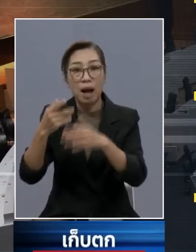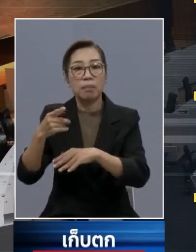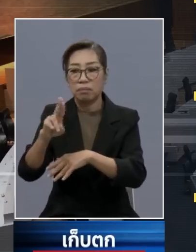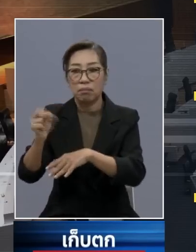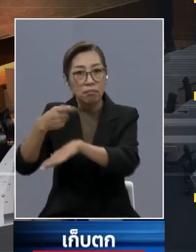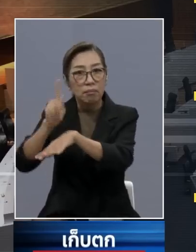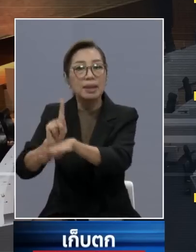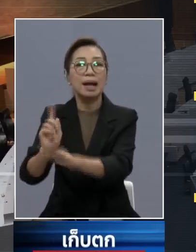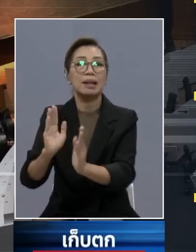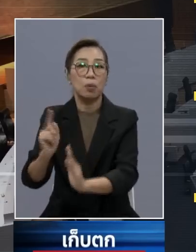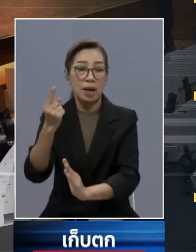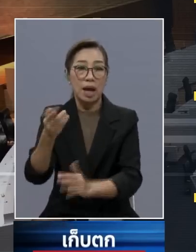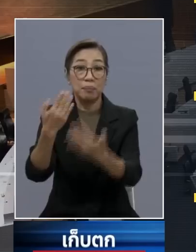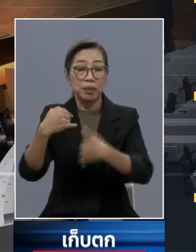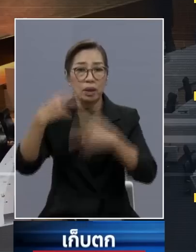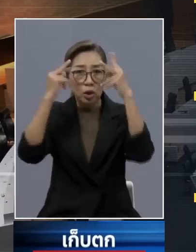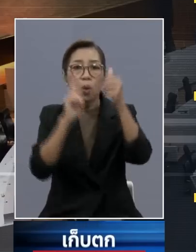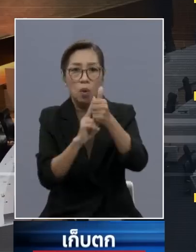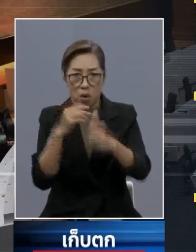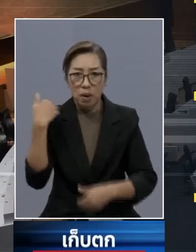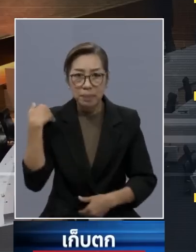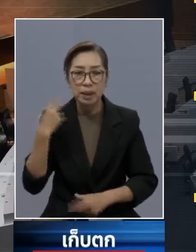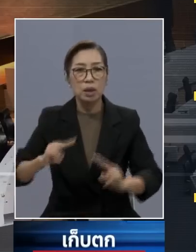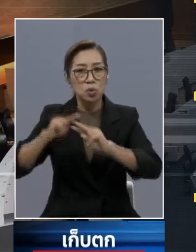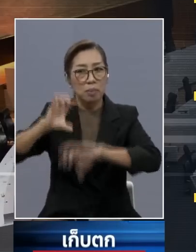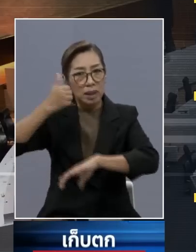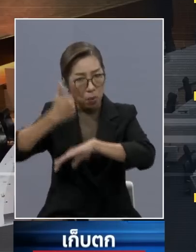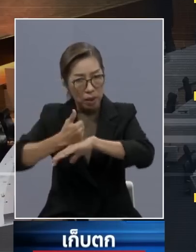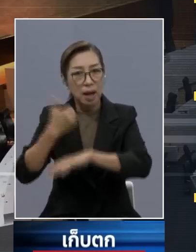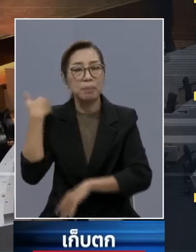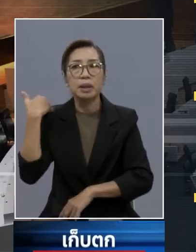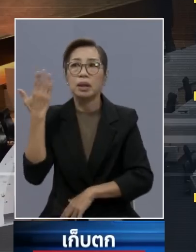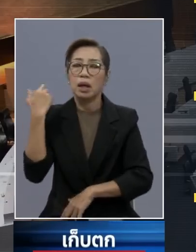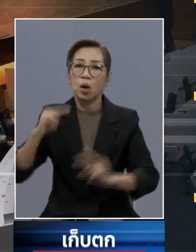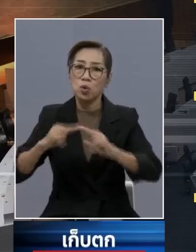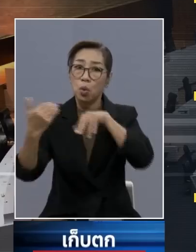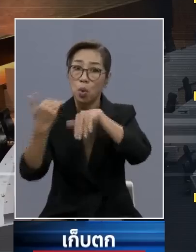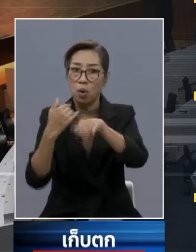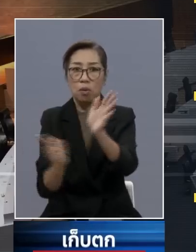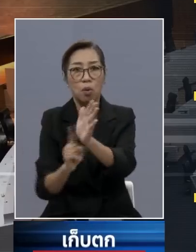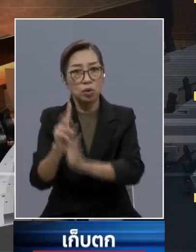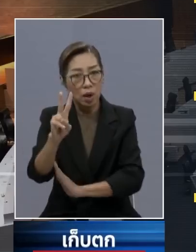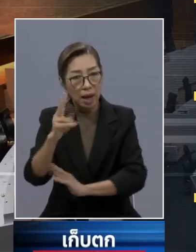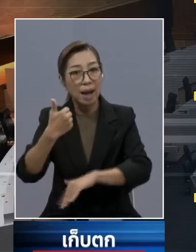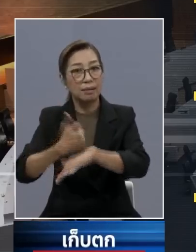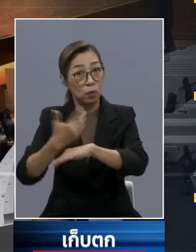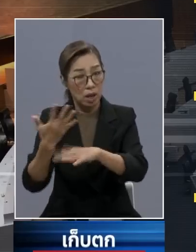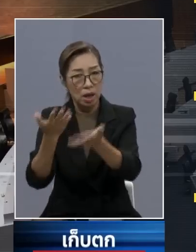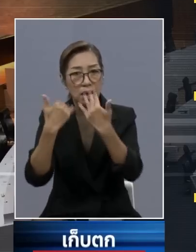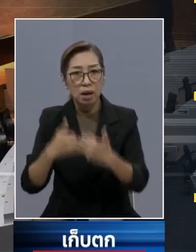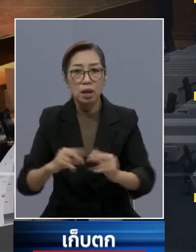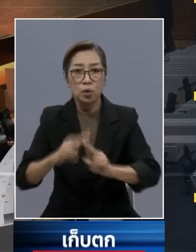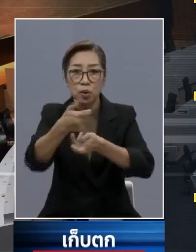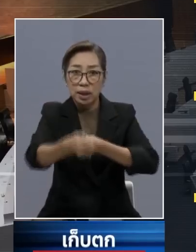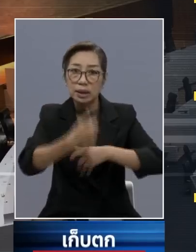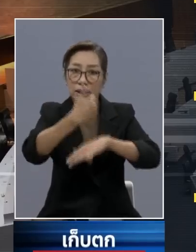บริหารก็ยังเคยเป็นรองนายกเป็นรัฐมนตรีกระทรวงมหาดไทยรัฐมนตรีกระทรวงคมนาคมถึง2สมัยและเป็นรัฐมนตรีว่าการกระทรวงเกษ